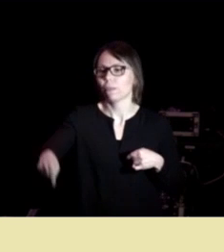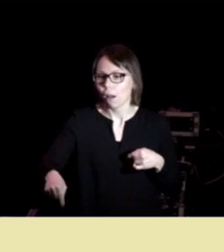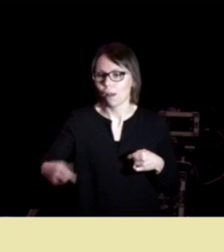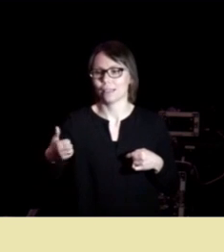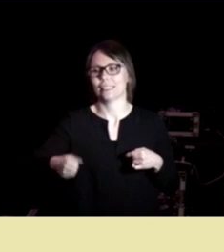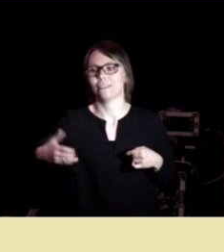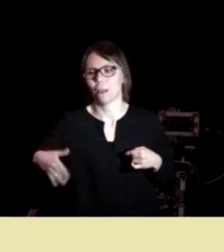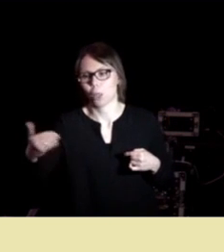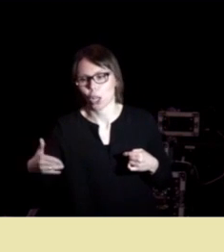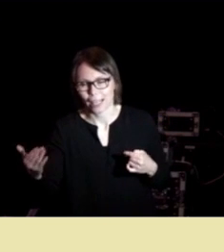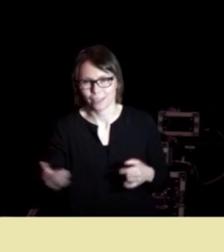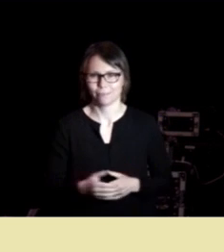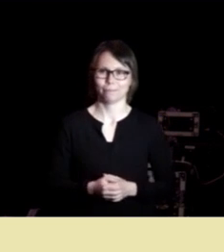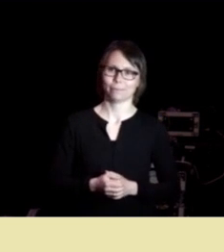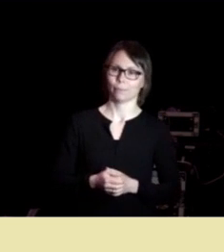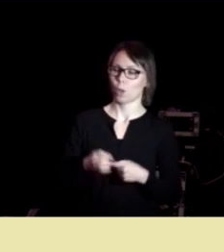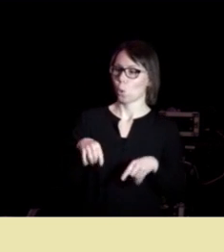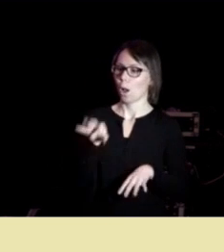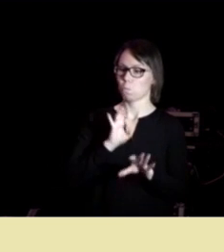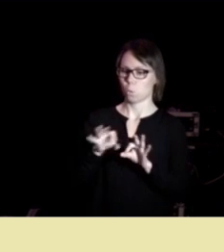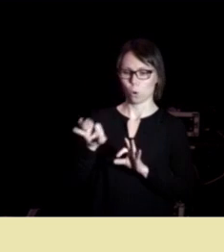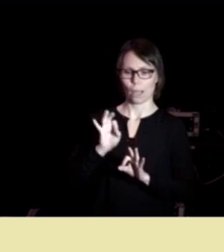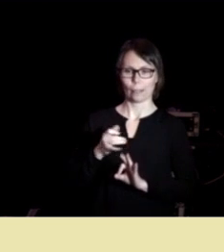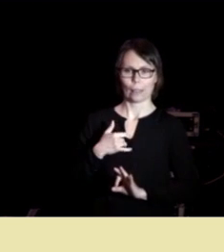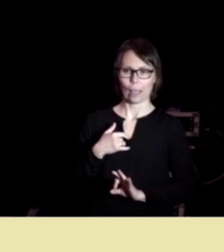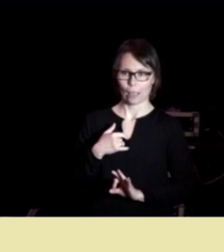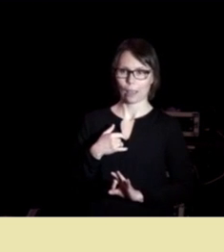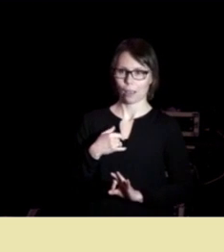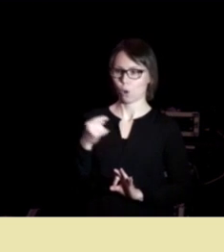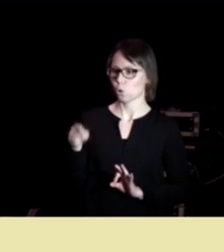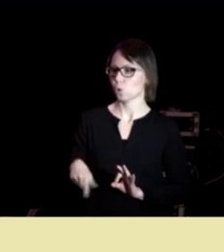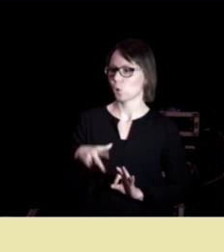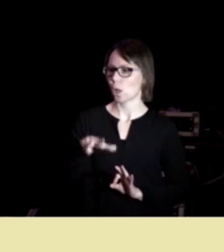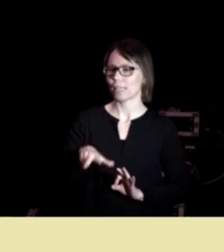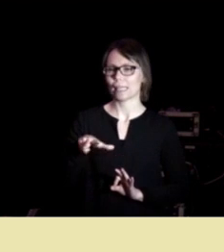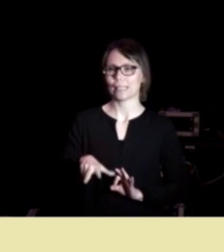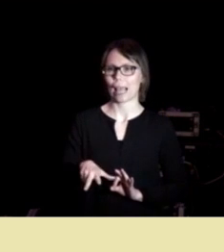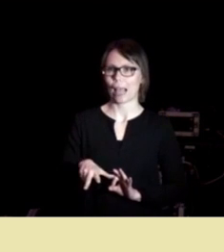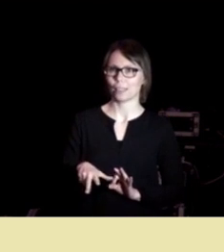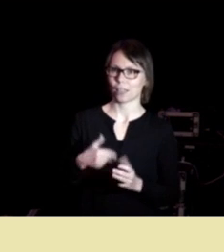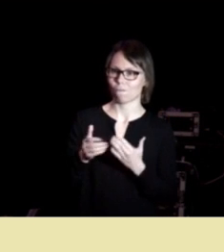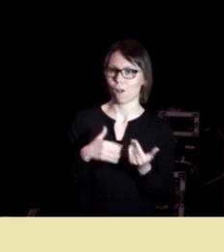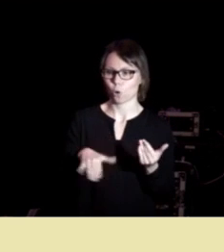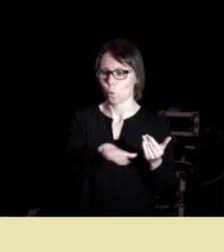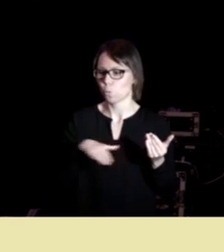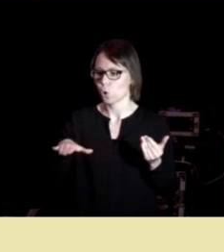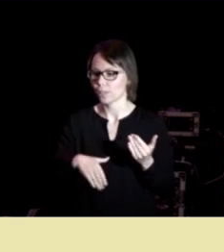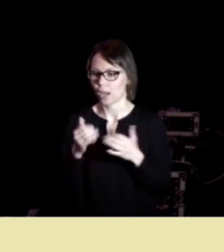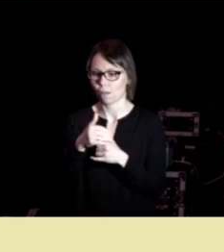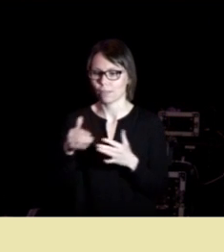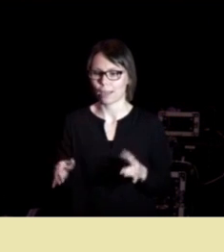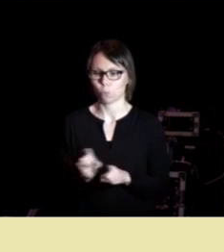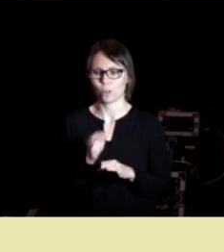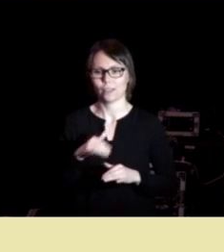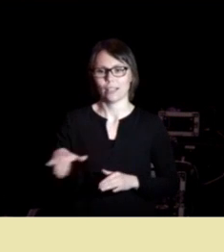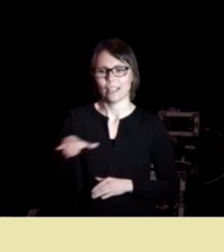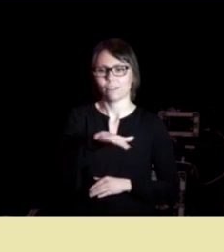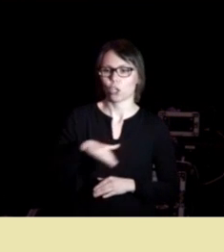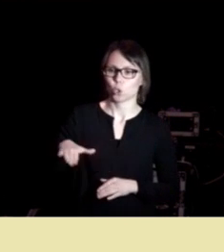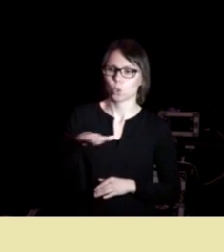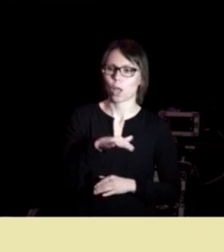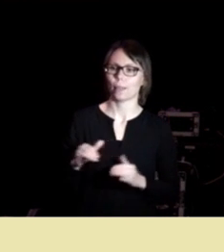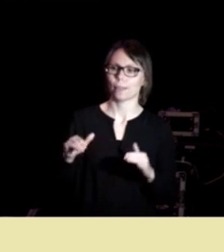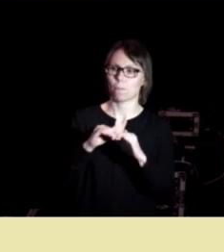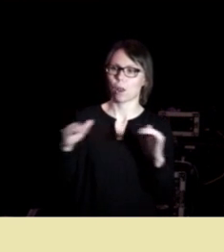65 dager. Her er plukket ut da 113 fagområder og avdelinger på